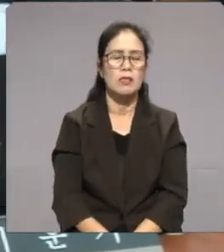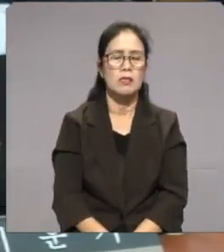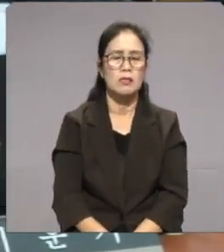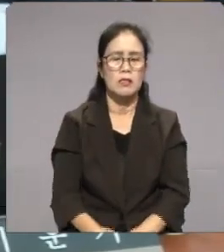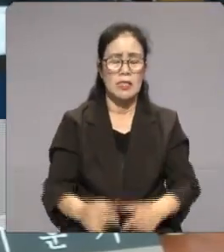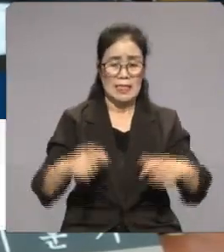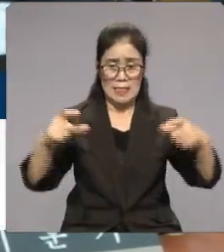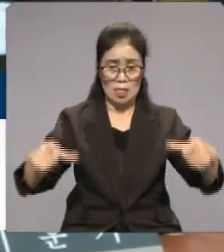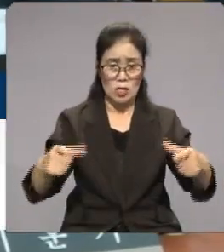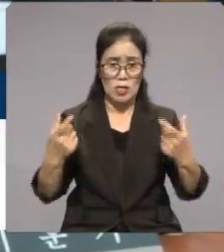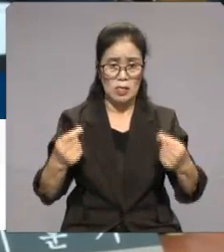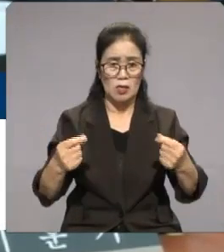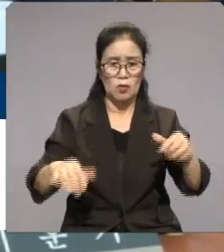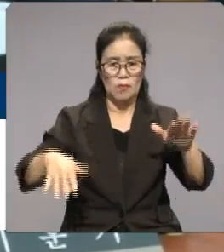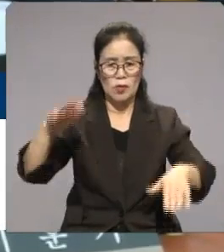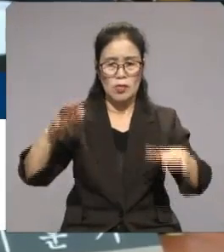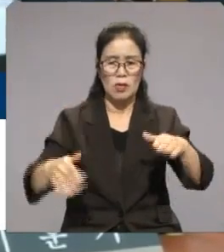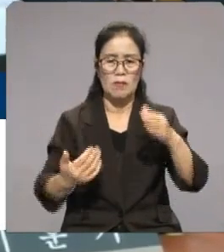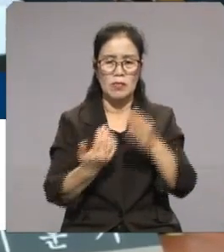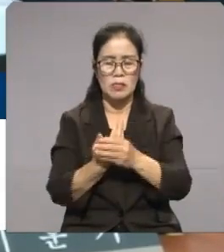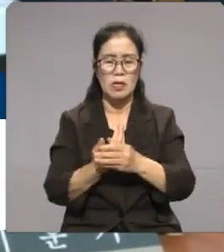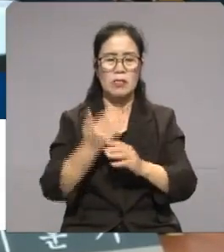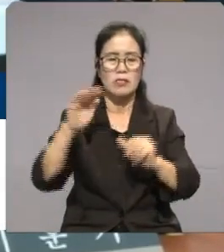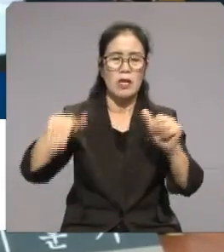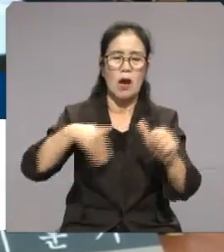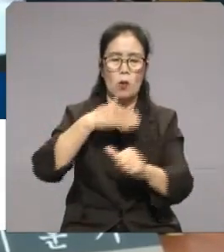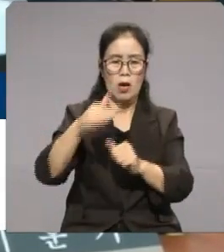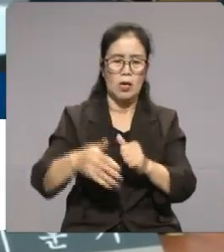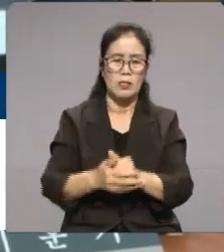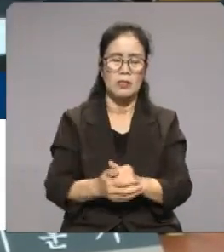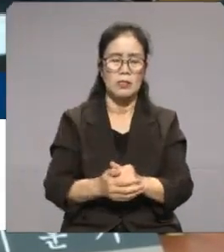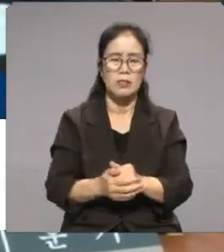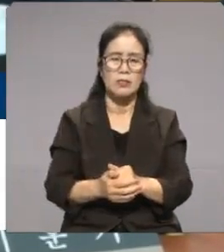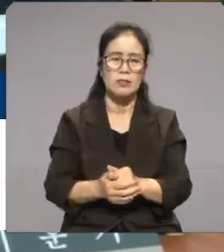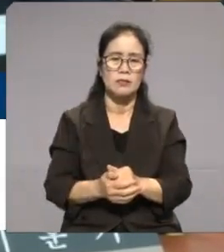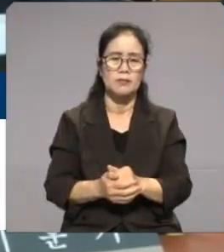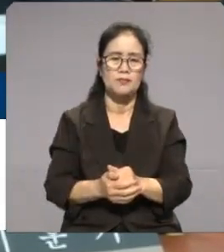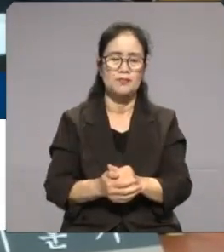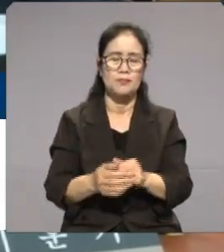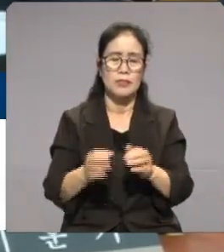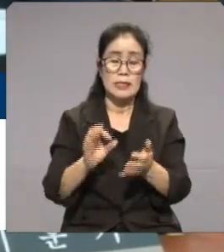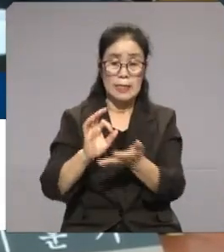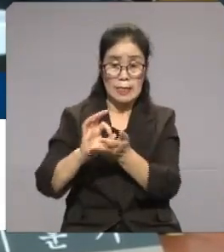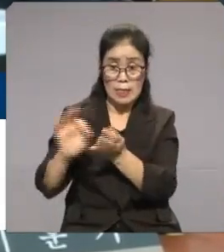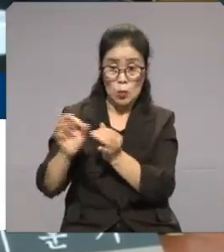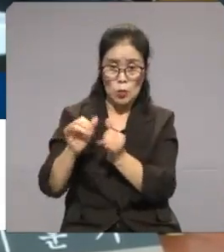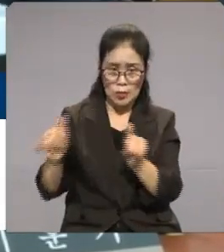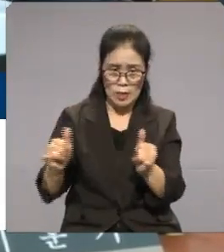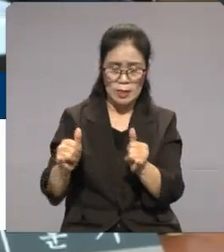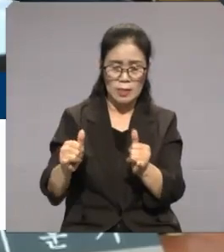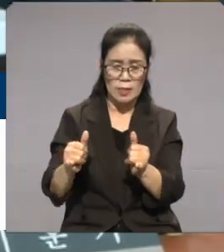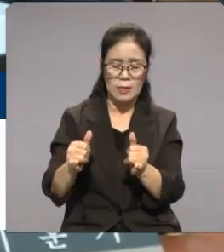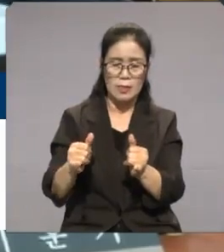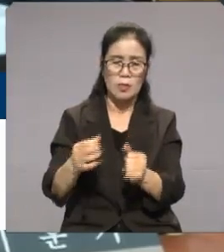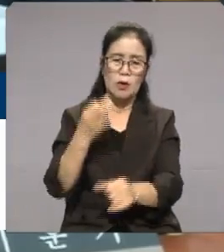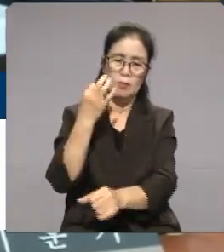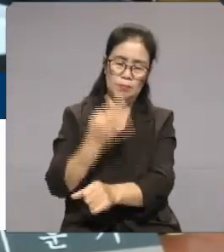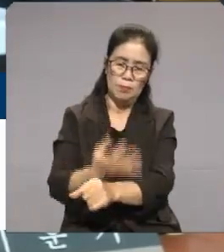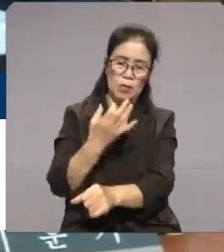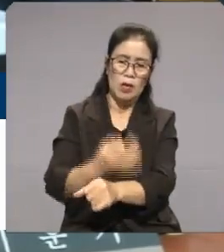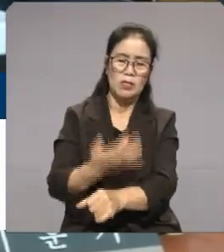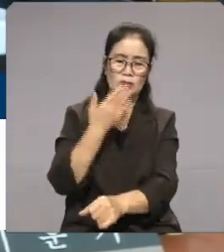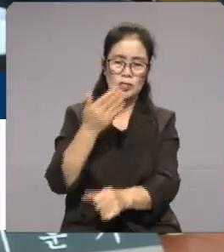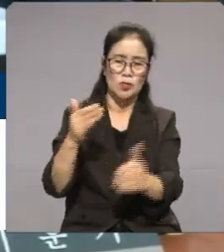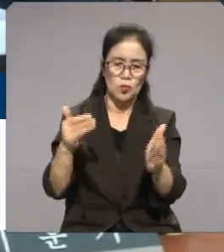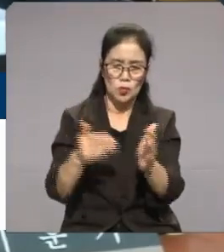지역에서도이 편차가 발생할 수 있는 그런 상황 이용자가 더